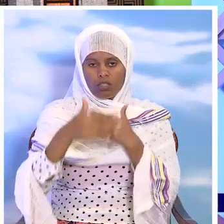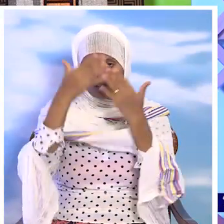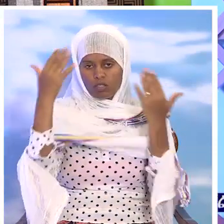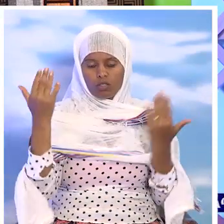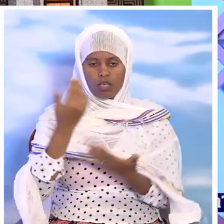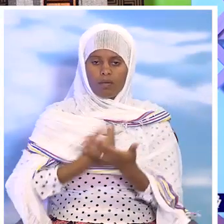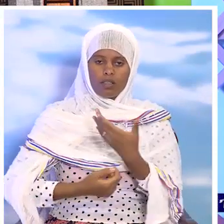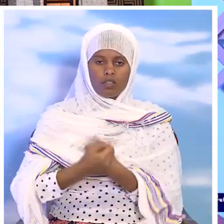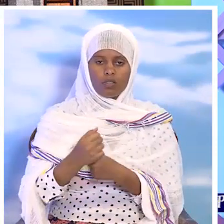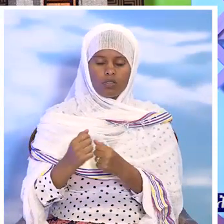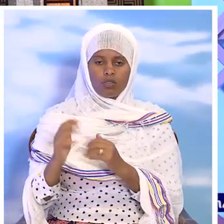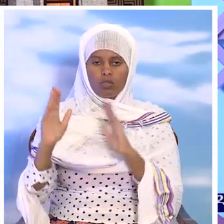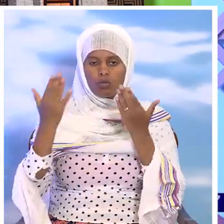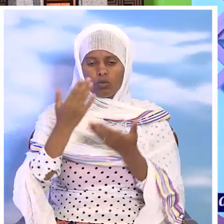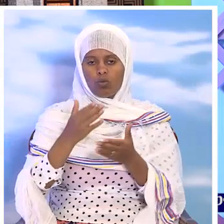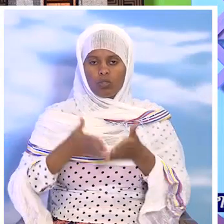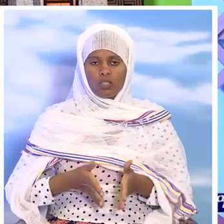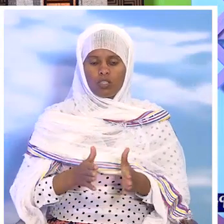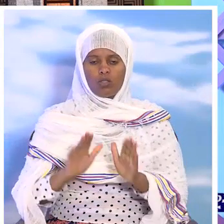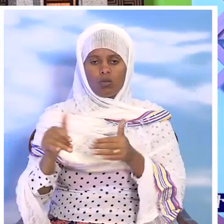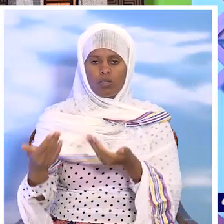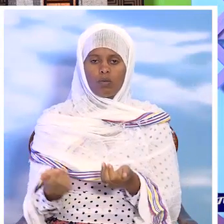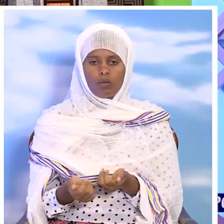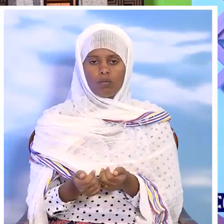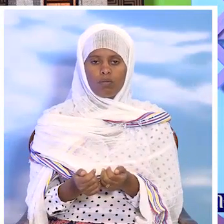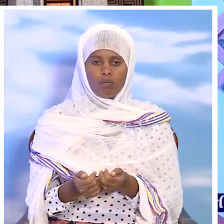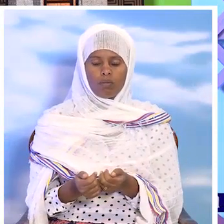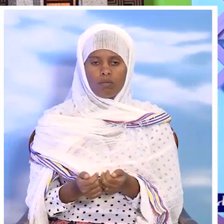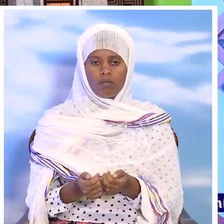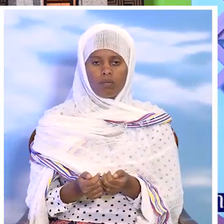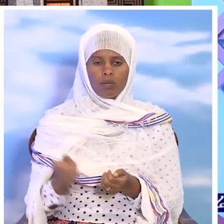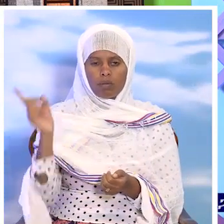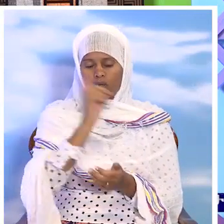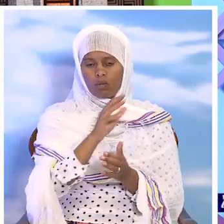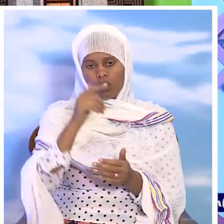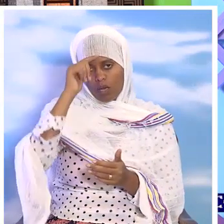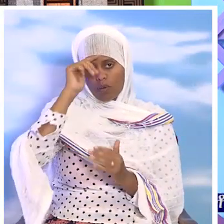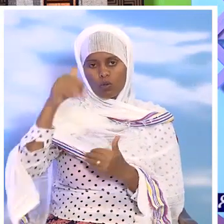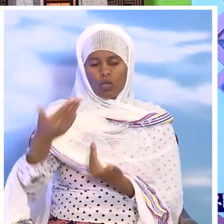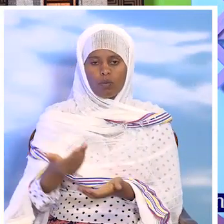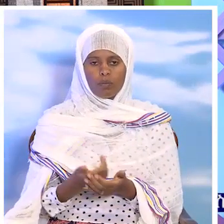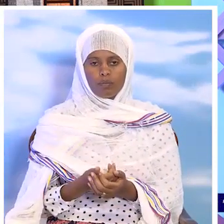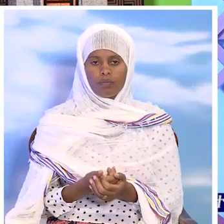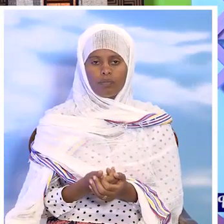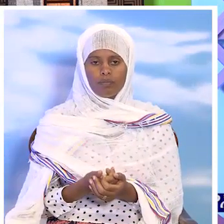ዝነበሩ ውልድነት ተዋሃቦም ኣብ ክሕደት ዝነበሩ ድማ ሃይማኖት ተዋህቦም